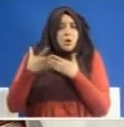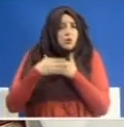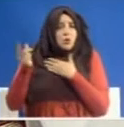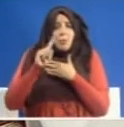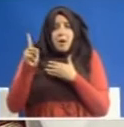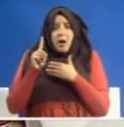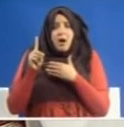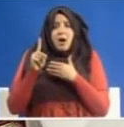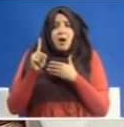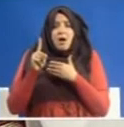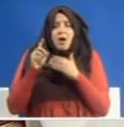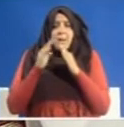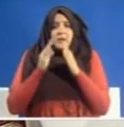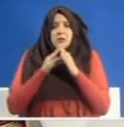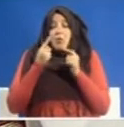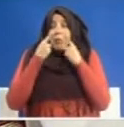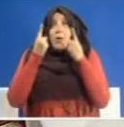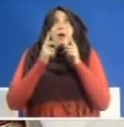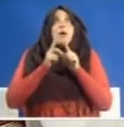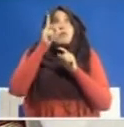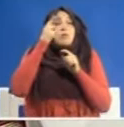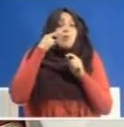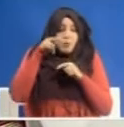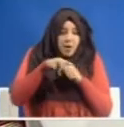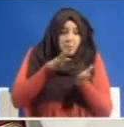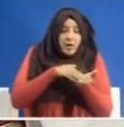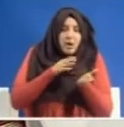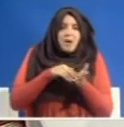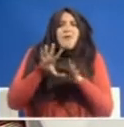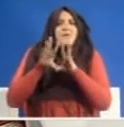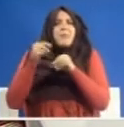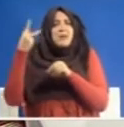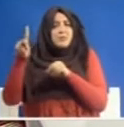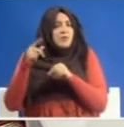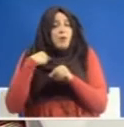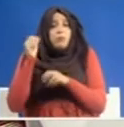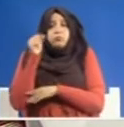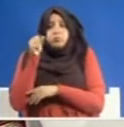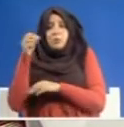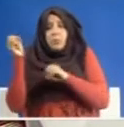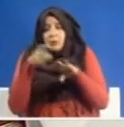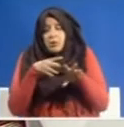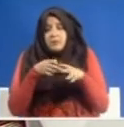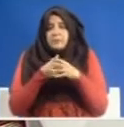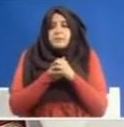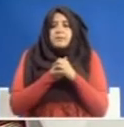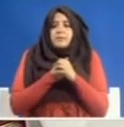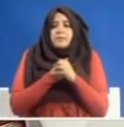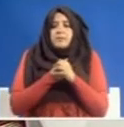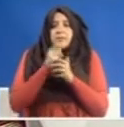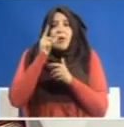لا أرى السماء ولا أرى الأرض ولا يسأل عني أهلي فهو استغل ذلك الظرف قال